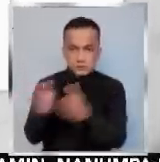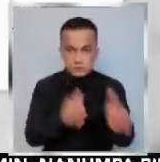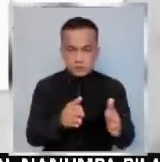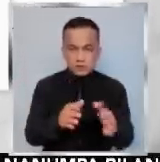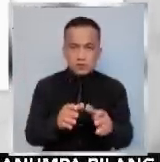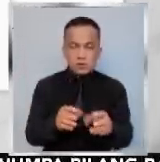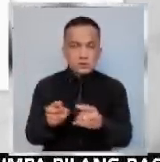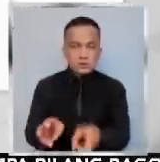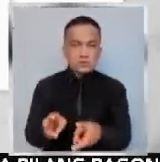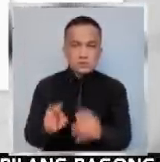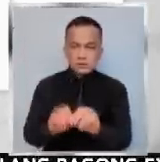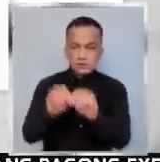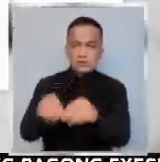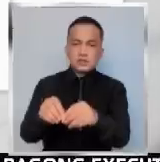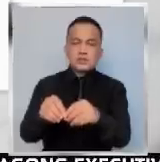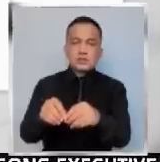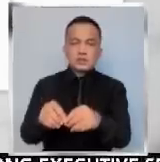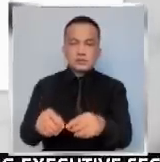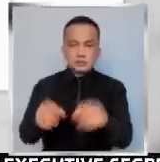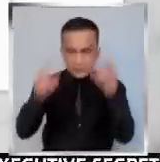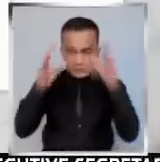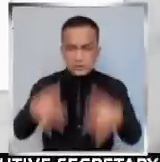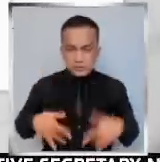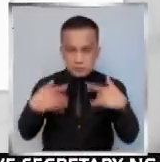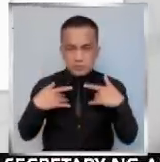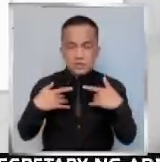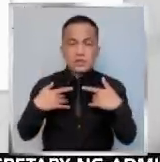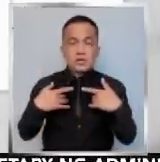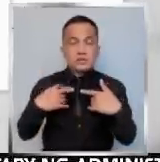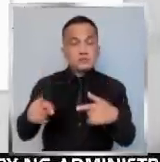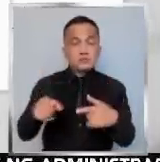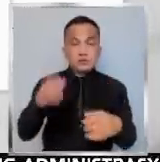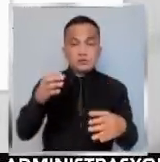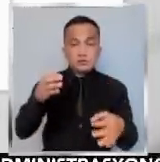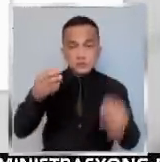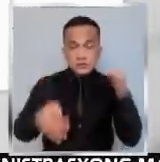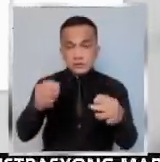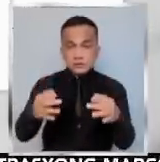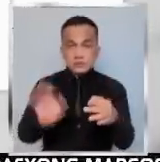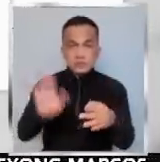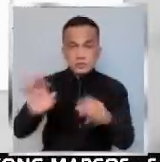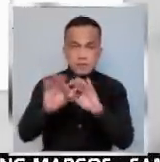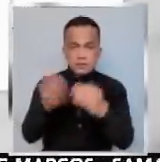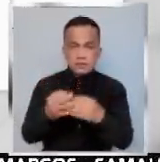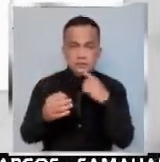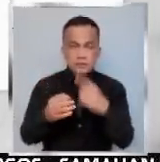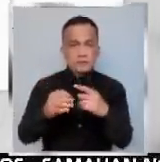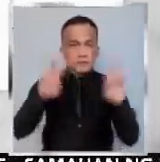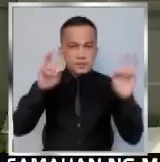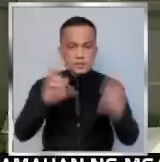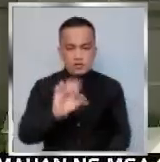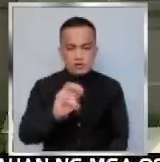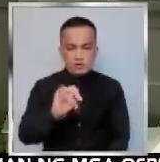panganib sa buhay ng mga hukom at kanilang pamilya. Itinuturing daw itong contempt of court at kanilang gagawa ng karampatang